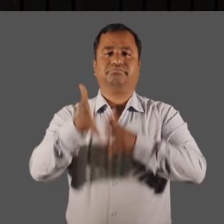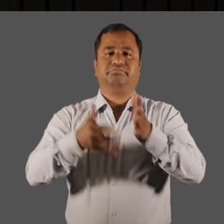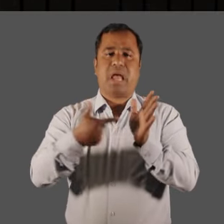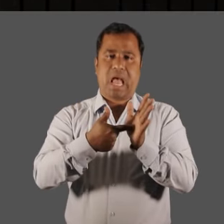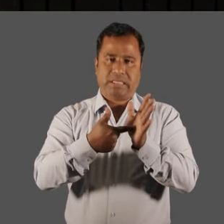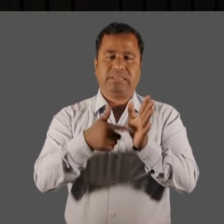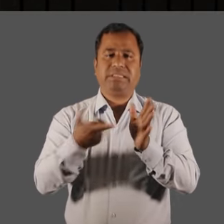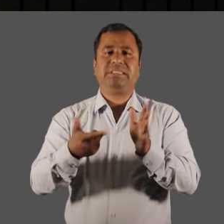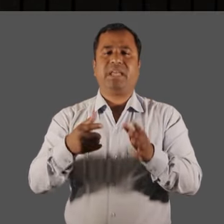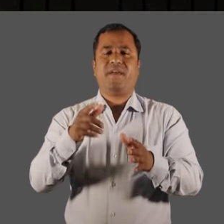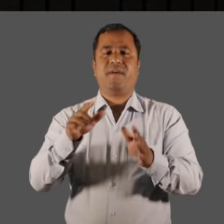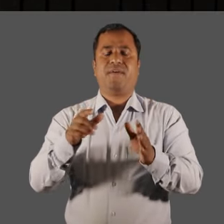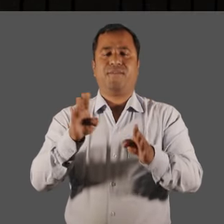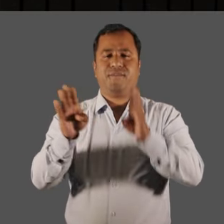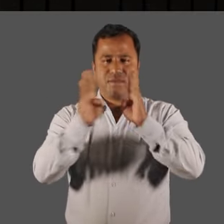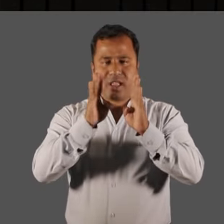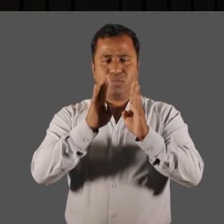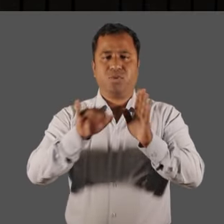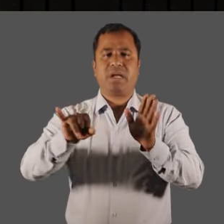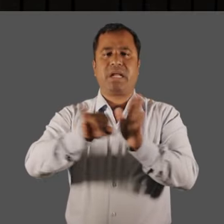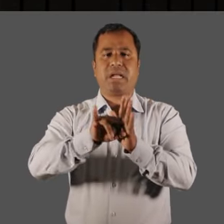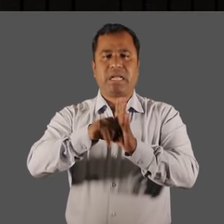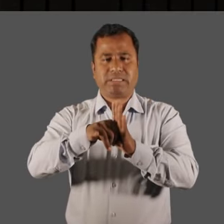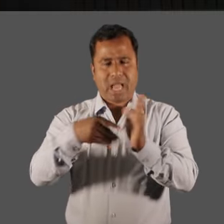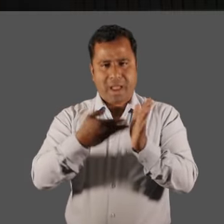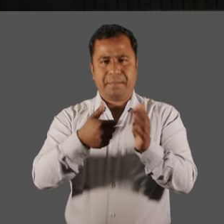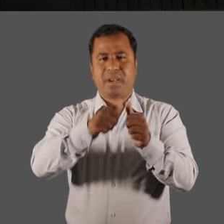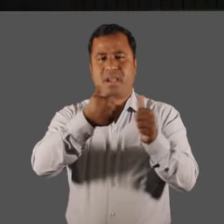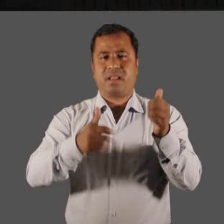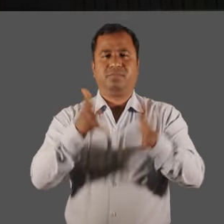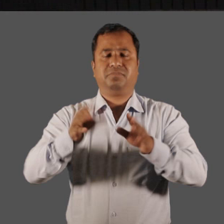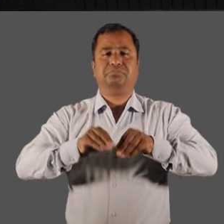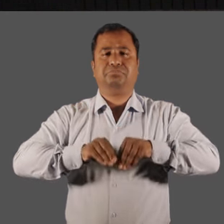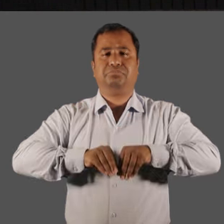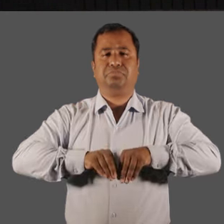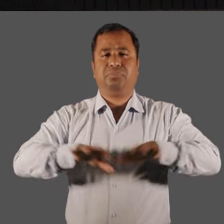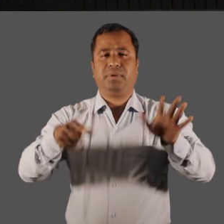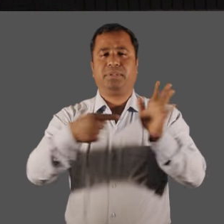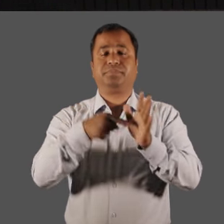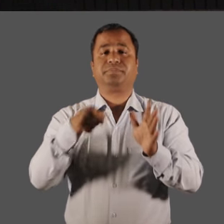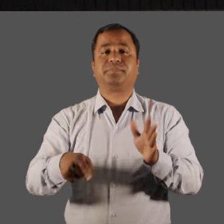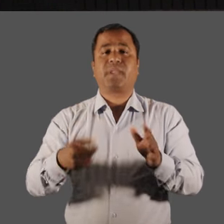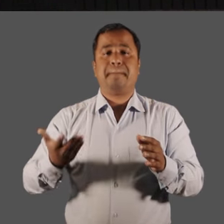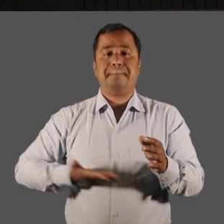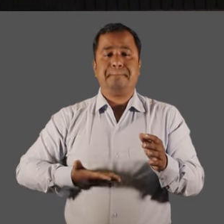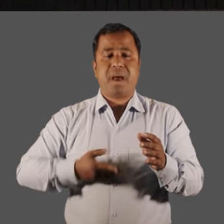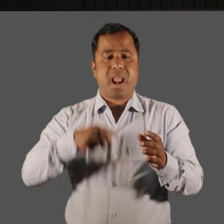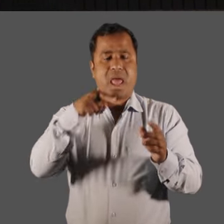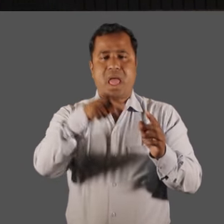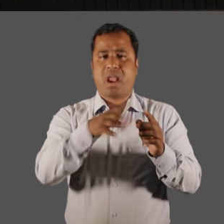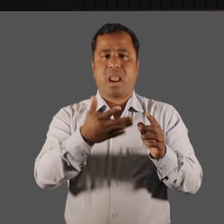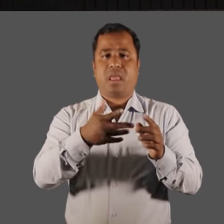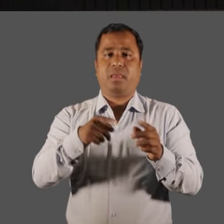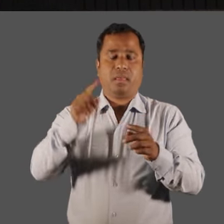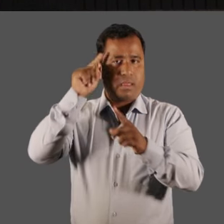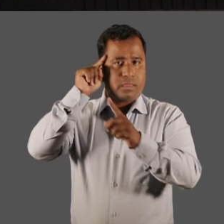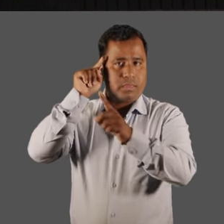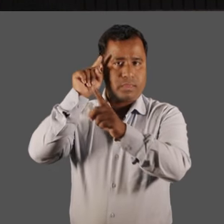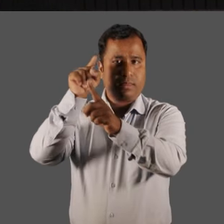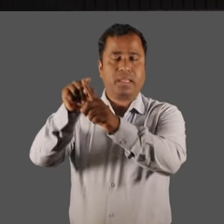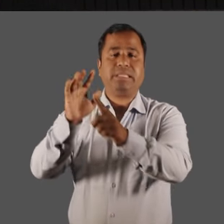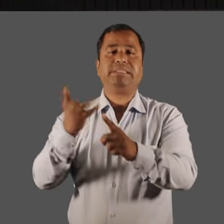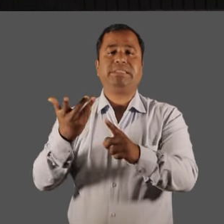আমরা আসলে খুব অবাধ আমাদের মানে যাতায়াতে আছে। তো যার জন্য তারা খুব বেশি অন্য সাইন ল্যাঙ্গুয়েজের প্রতি ডিপেন্ডেন্সি তৈরি হচ্ছে